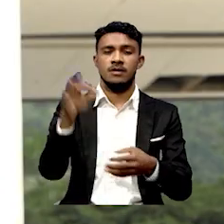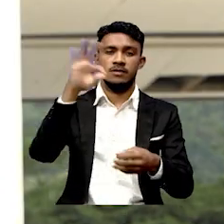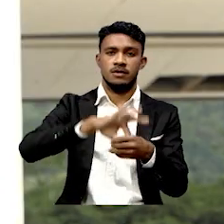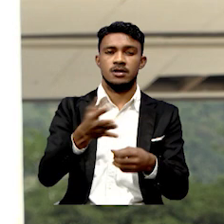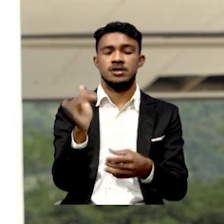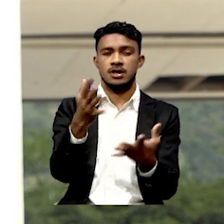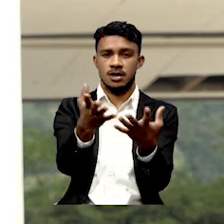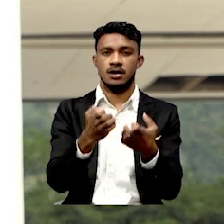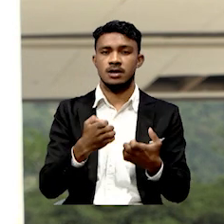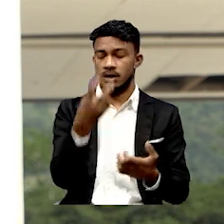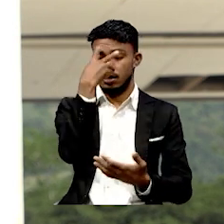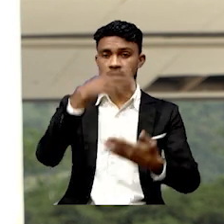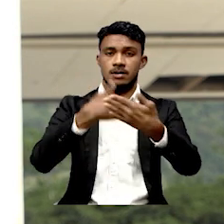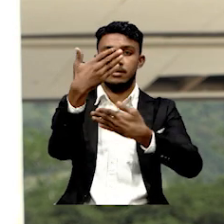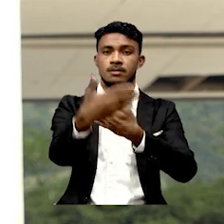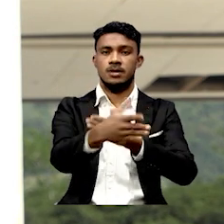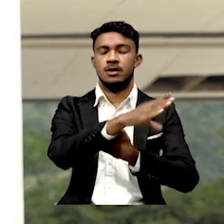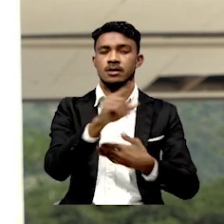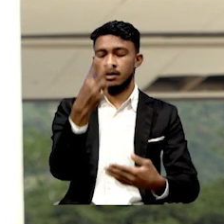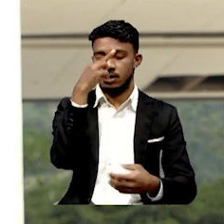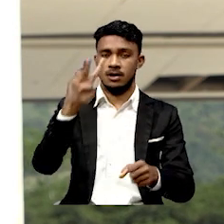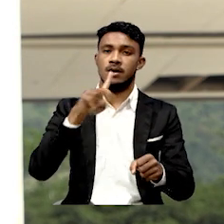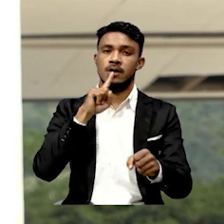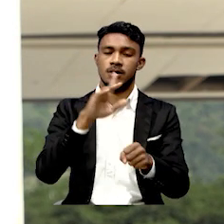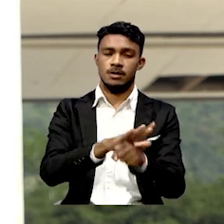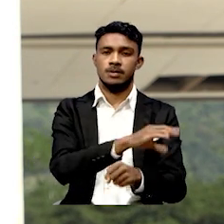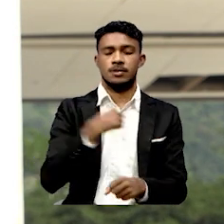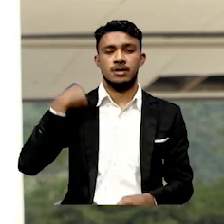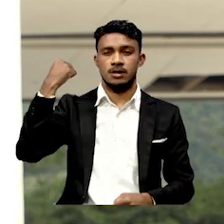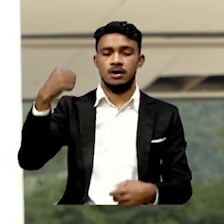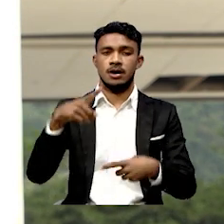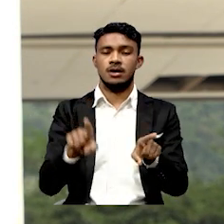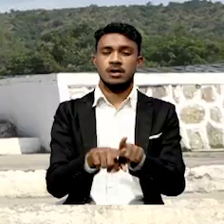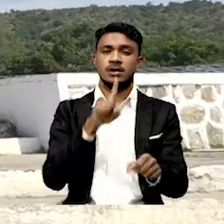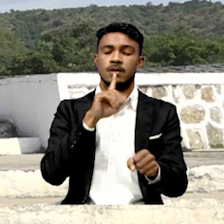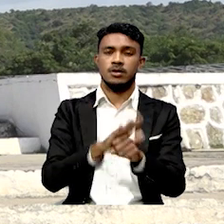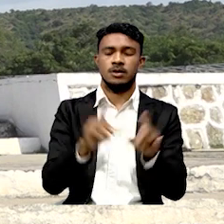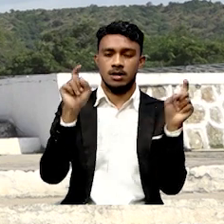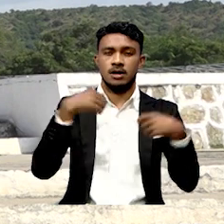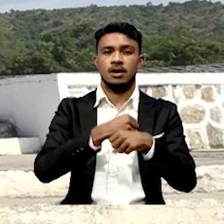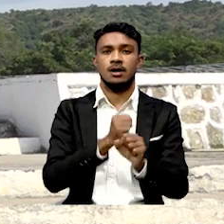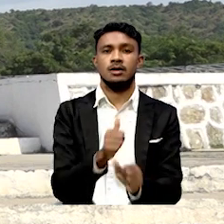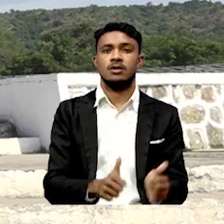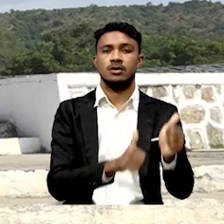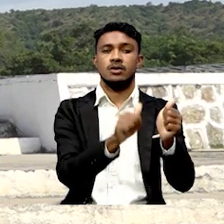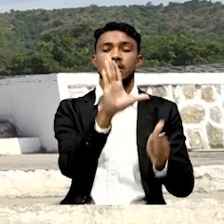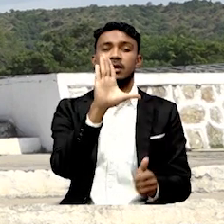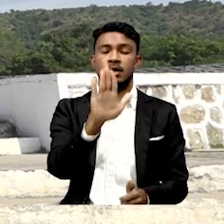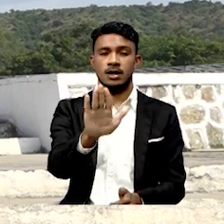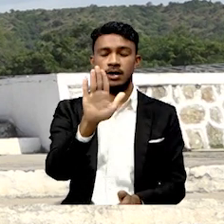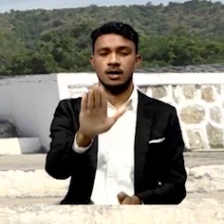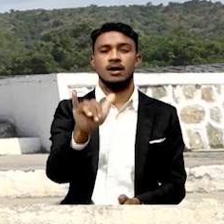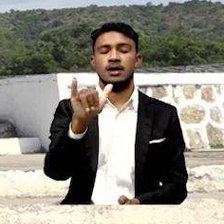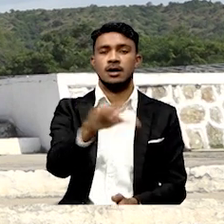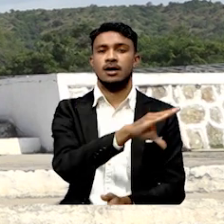karak hateke ba oing, hodi hare kompromisu sirah iha kampanye, atu sai promesa nebe tengki halo tuir, kahela deit nudar materia